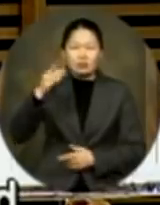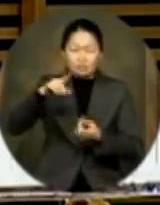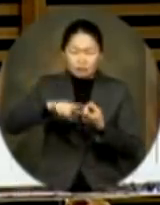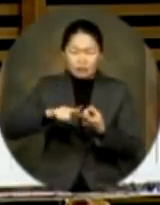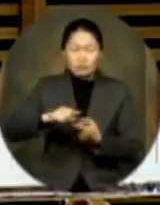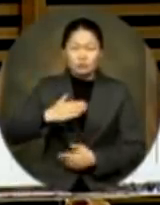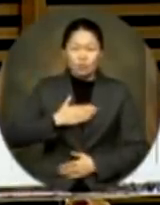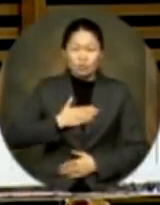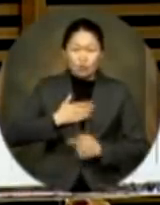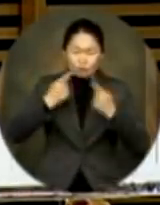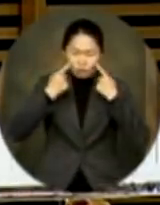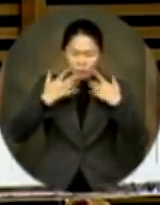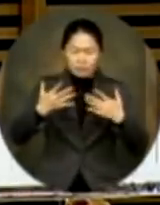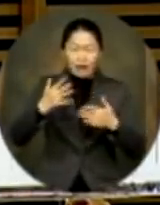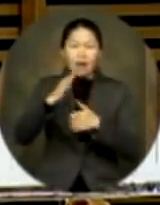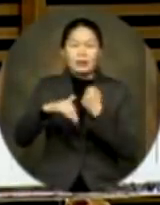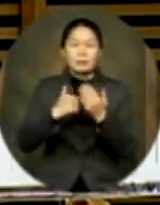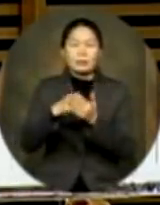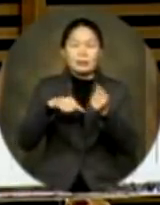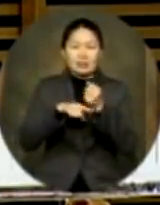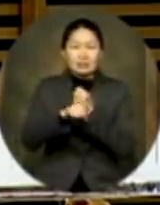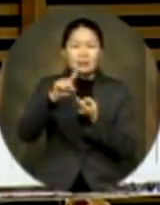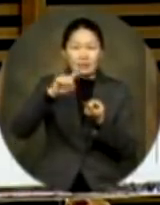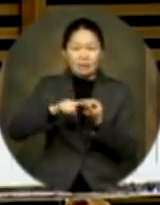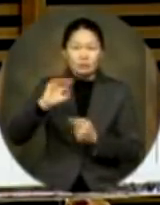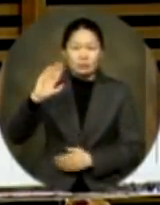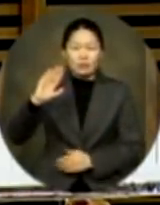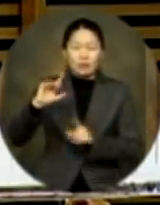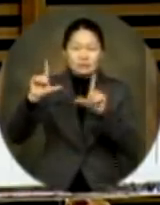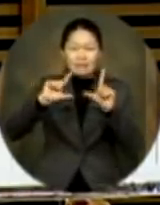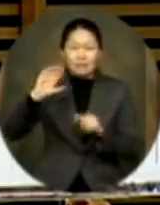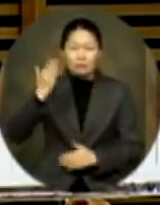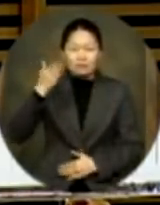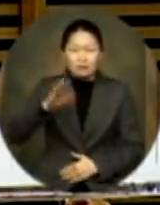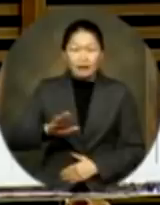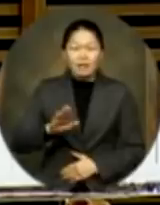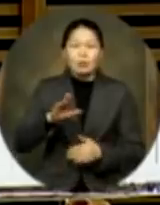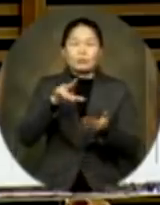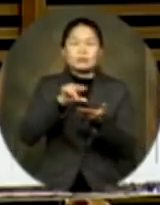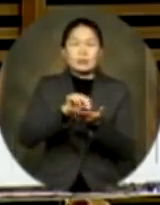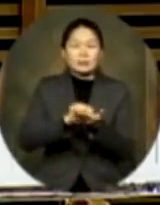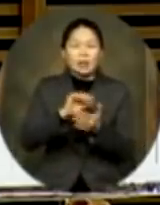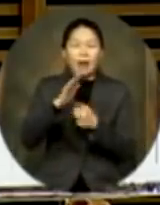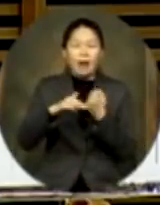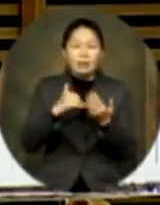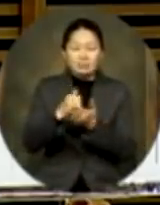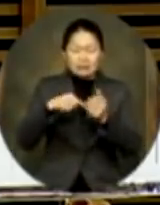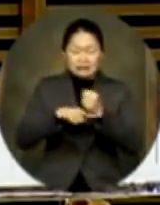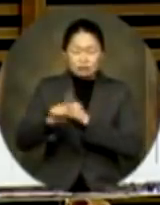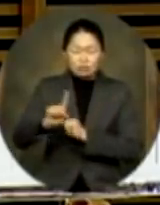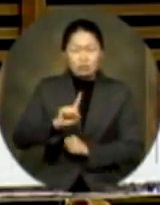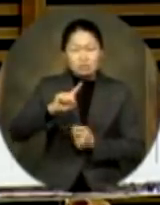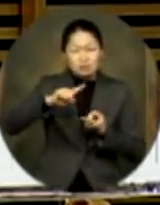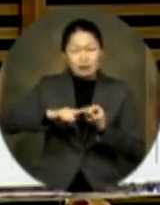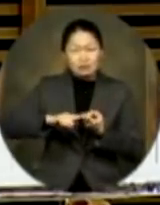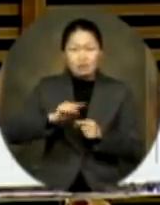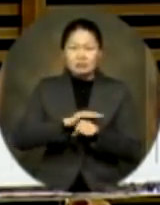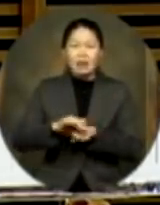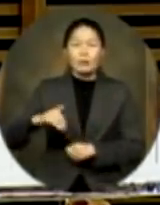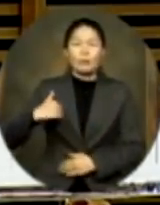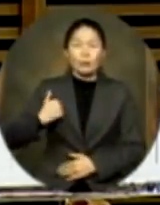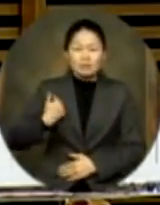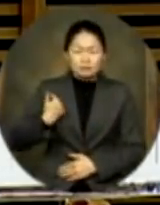분명합니다 하나님의 뜻대로 살아야 하겠는데 그런데 문제는 하나님의 뜻이 무엇인지 잘 모르겠습니다